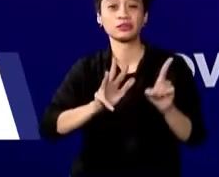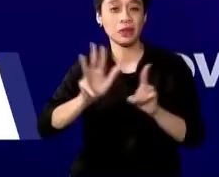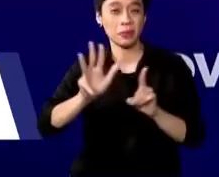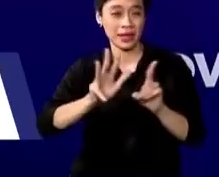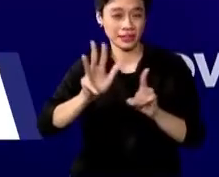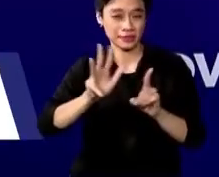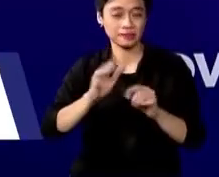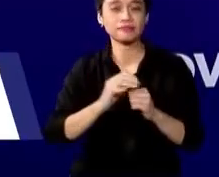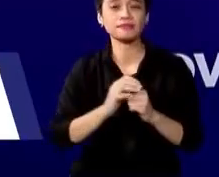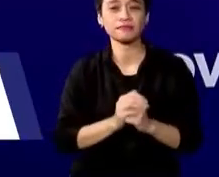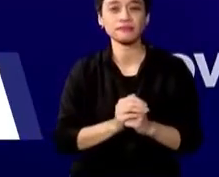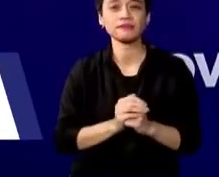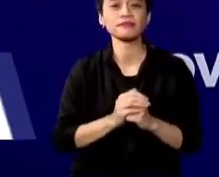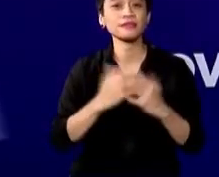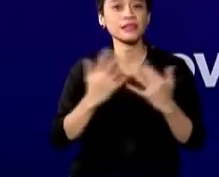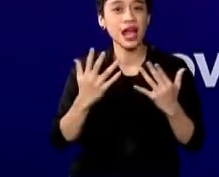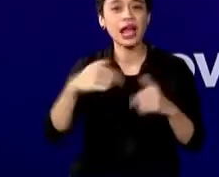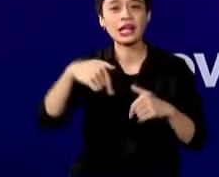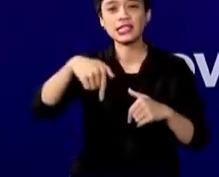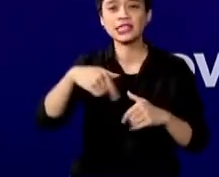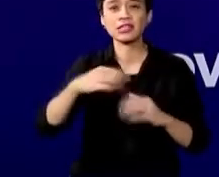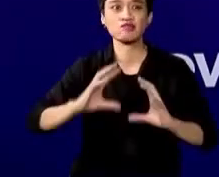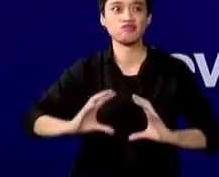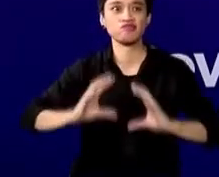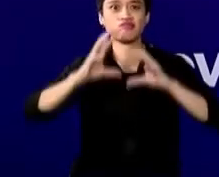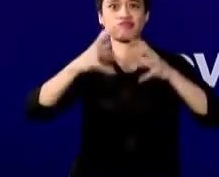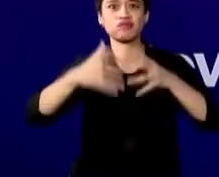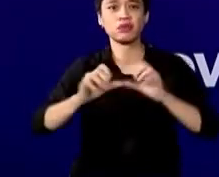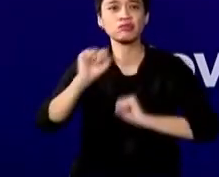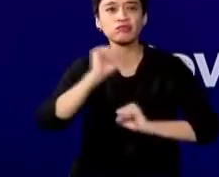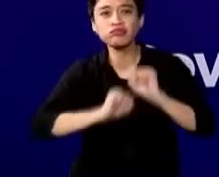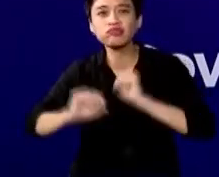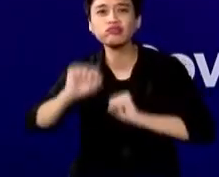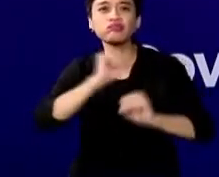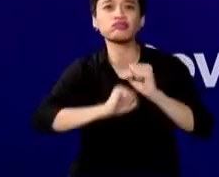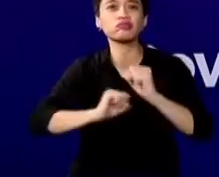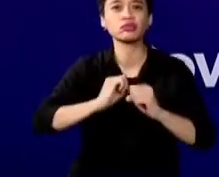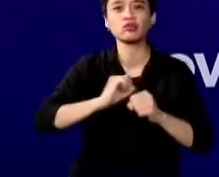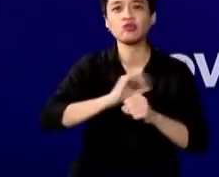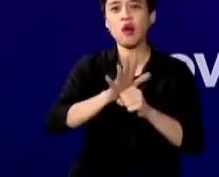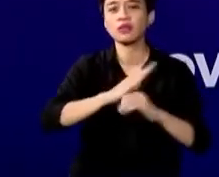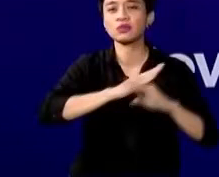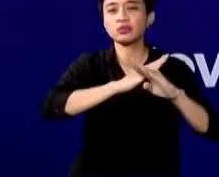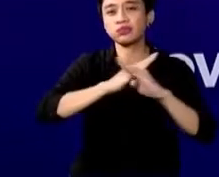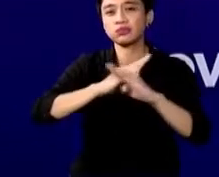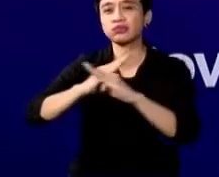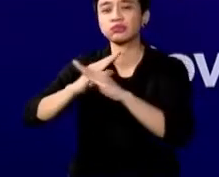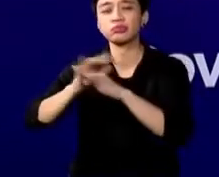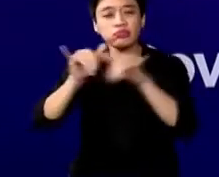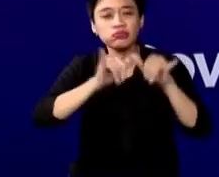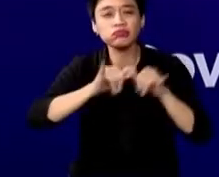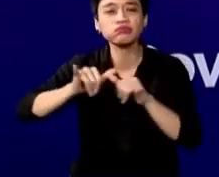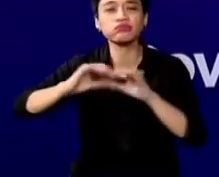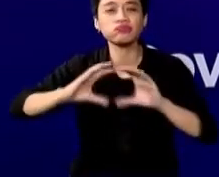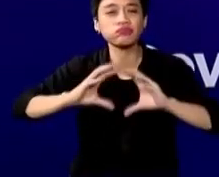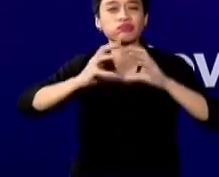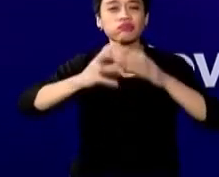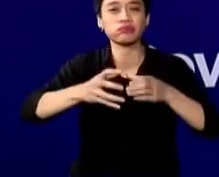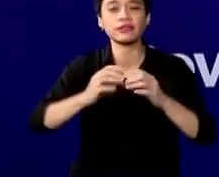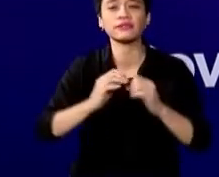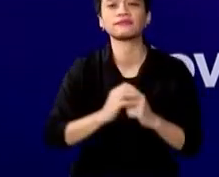menjadi gerakan kita secara dunia dalam rangka menanggulangi covid-19 dia tidak